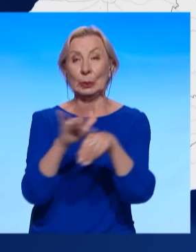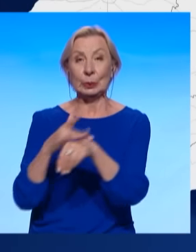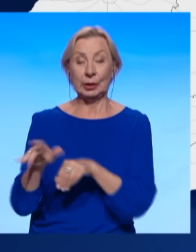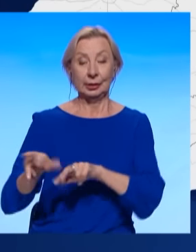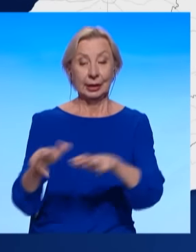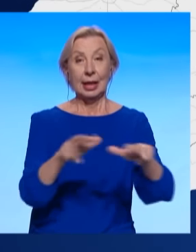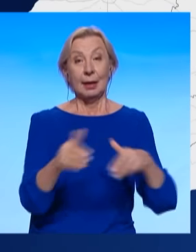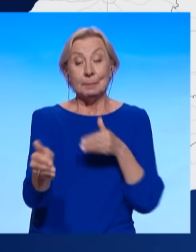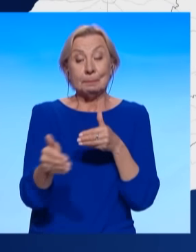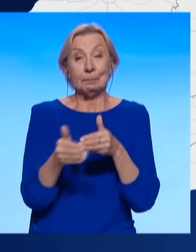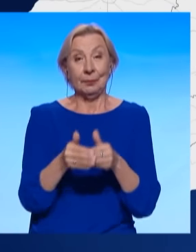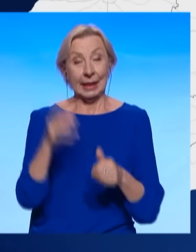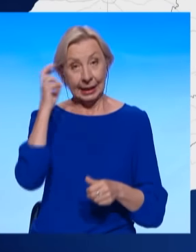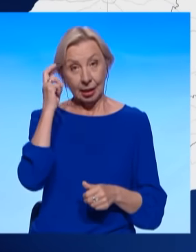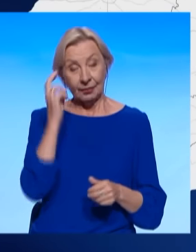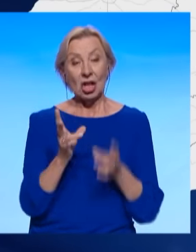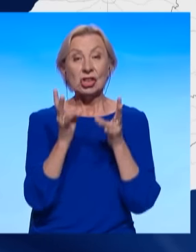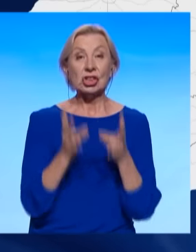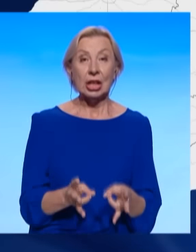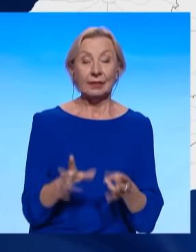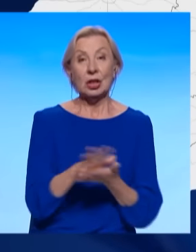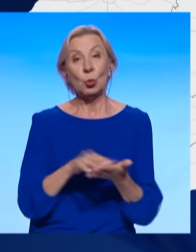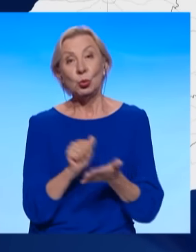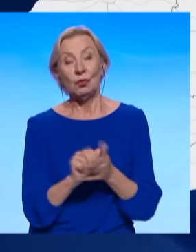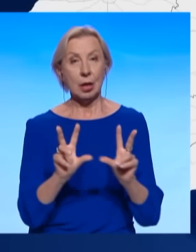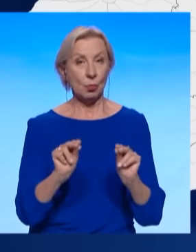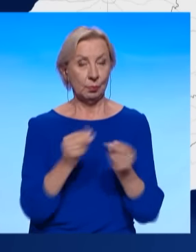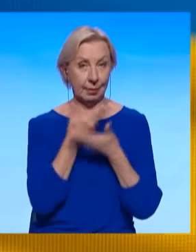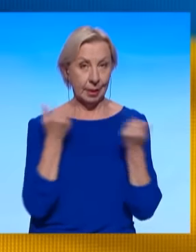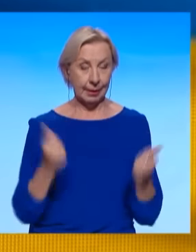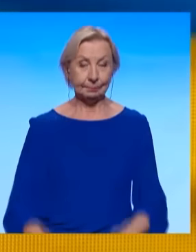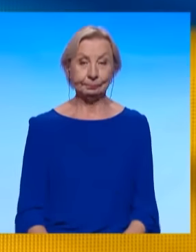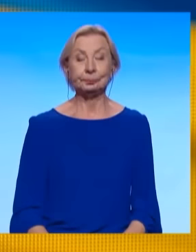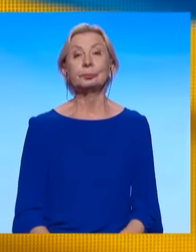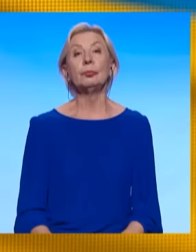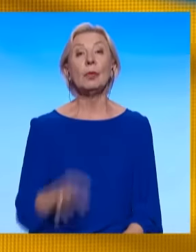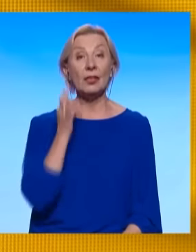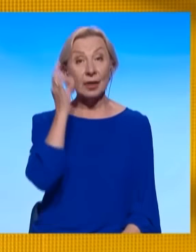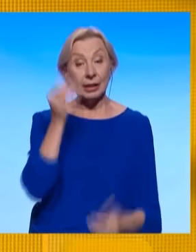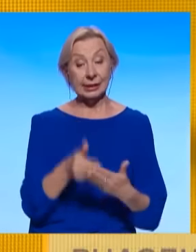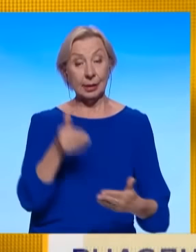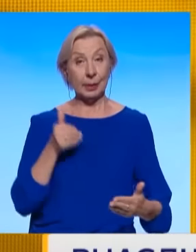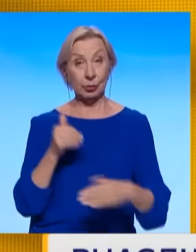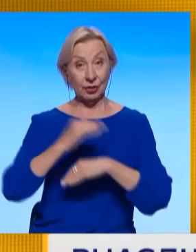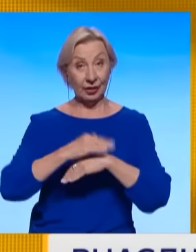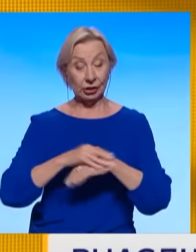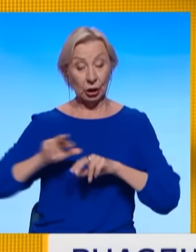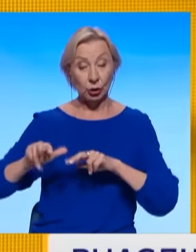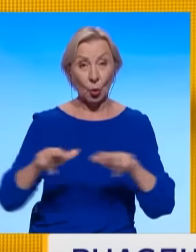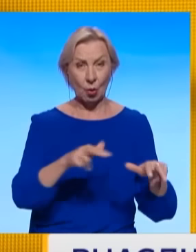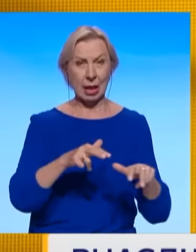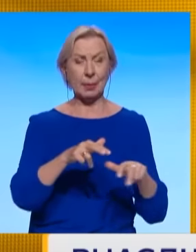підступах до Києва жертв та руйнувань немає вранці та напередодні ввечері дронами та